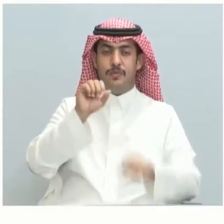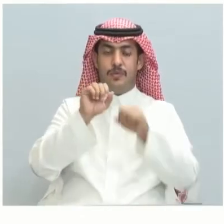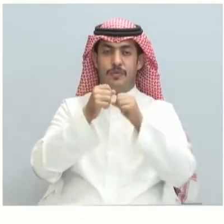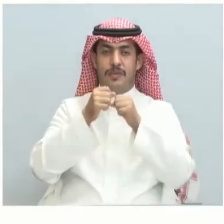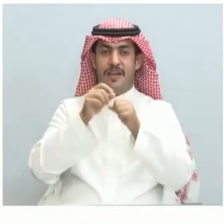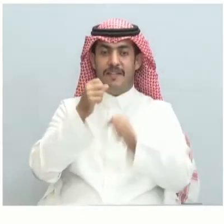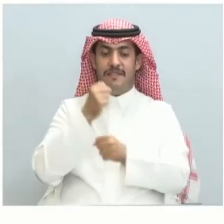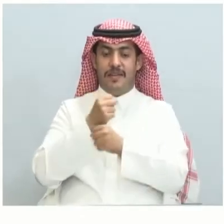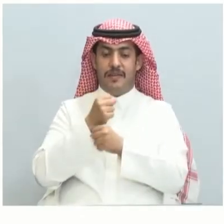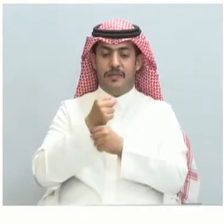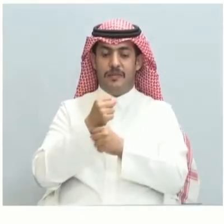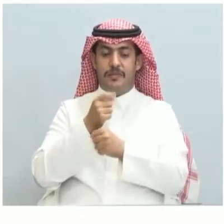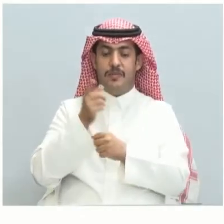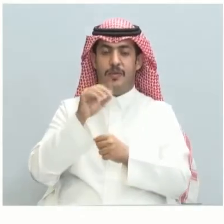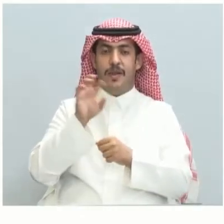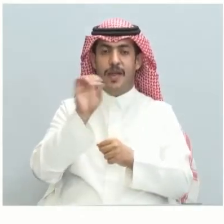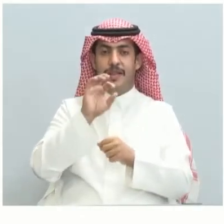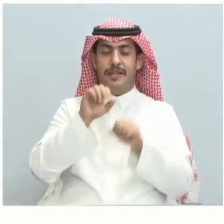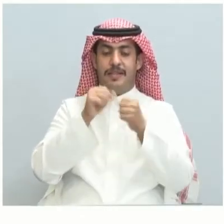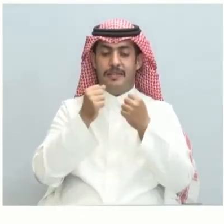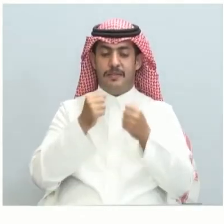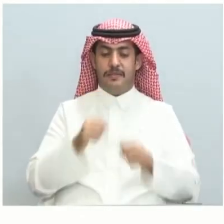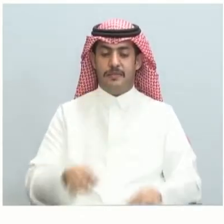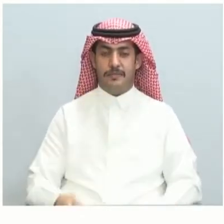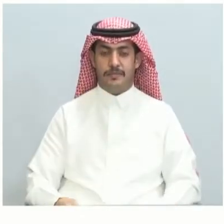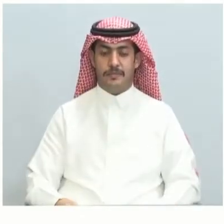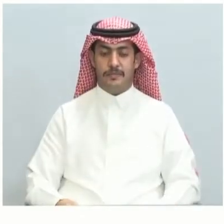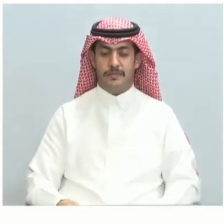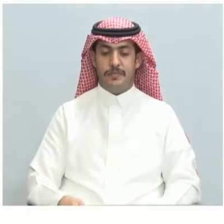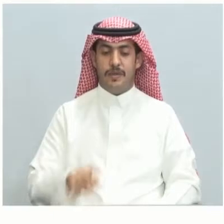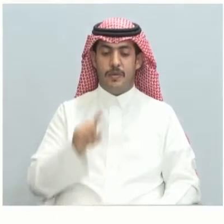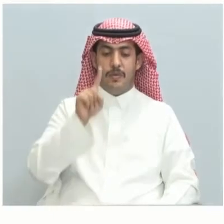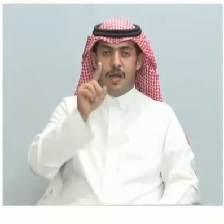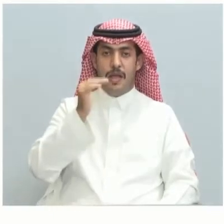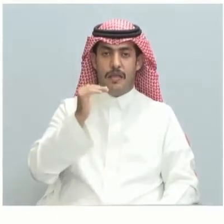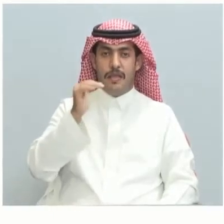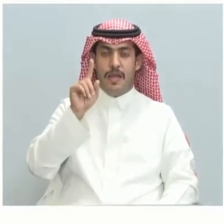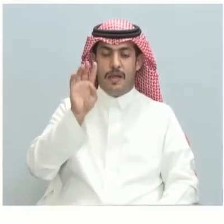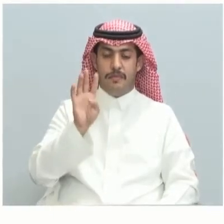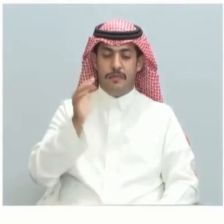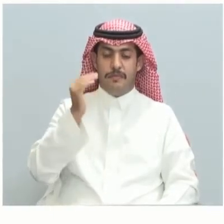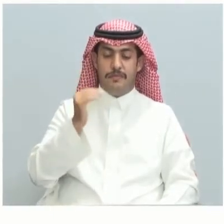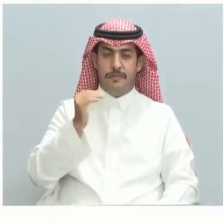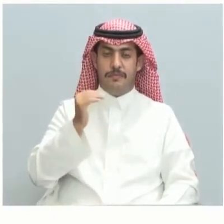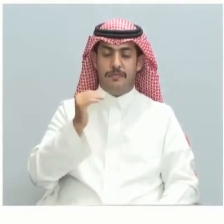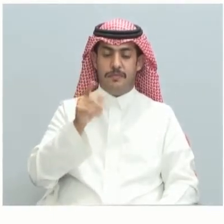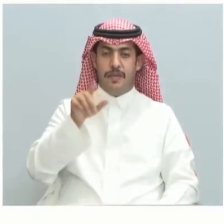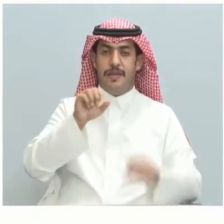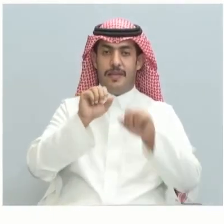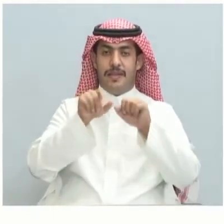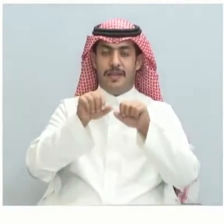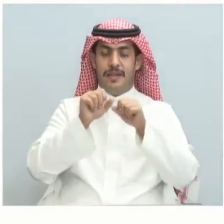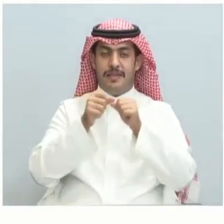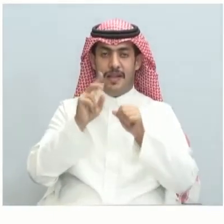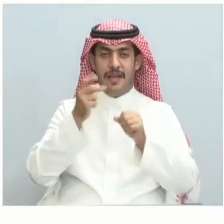الفعليه والاعداد الكسريه واحد وربع وهنا كسر غير عفوا كسر همم